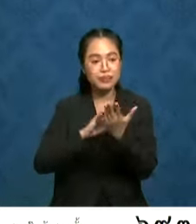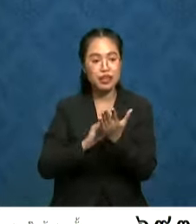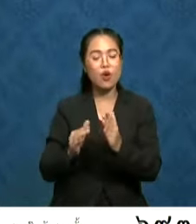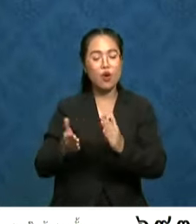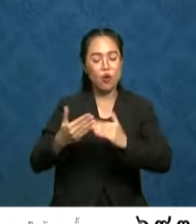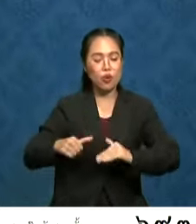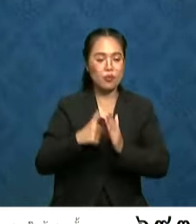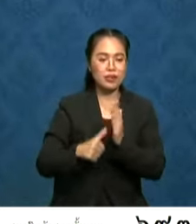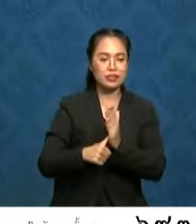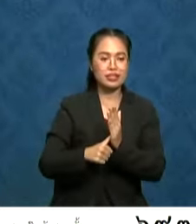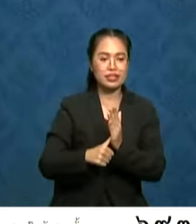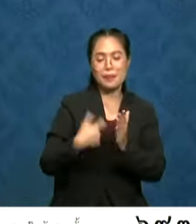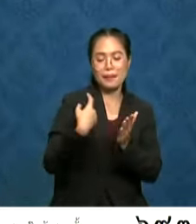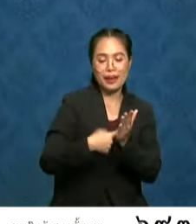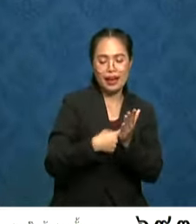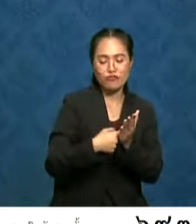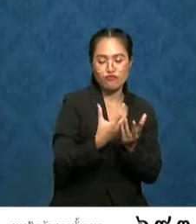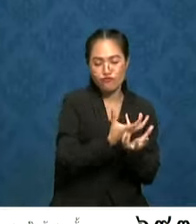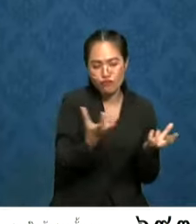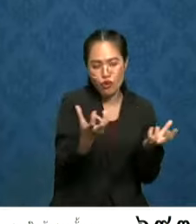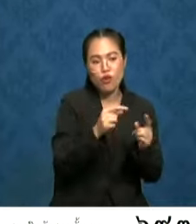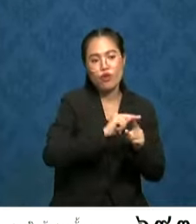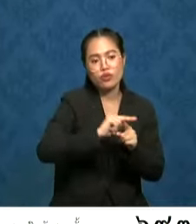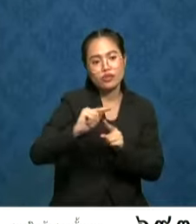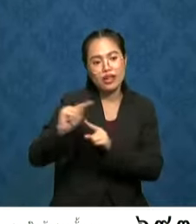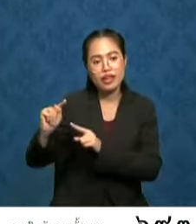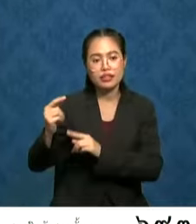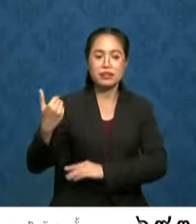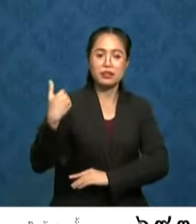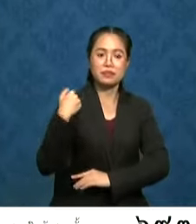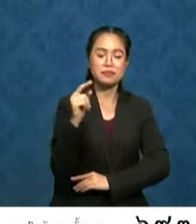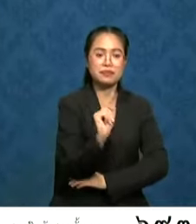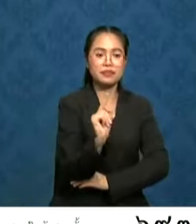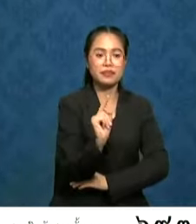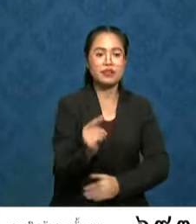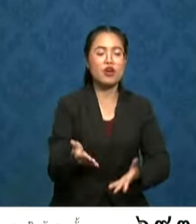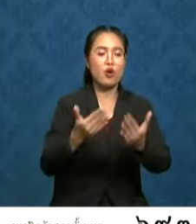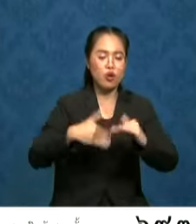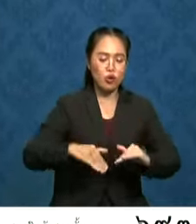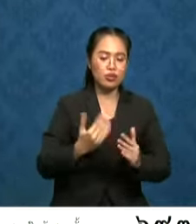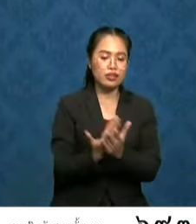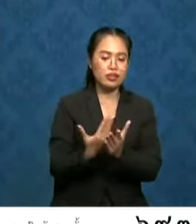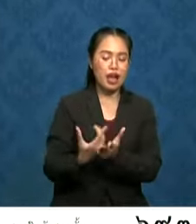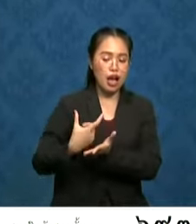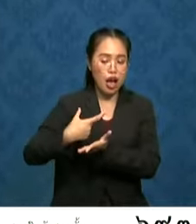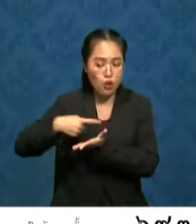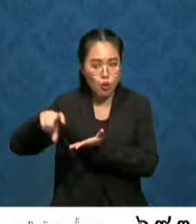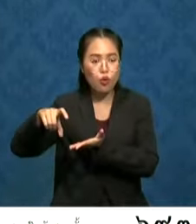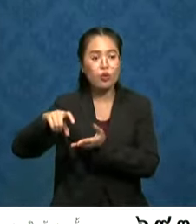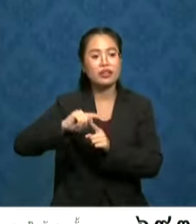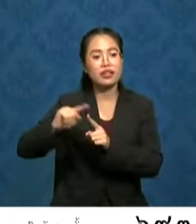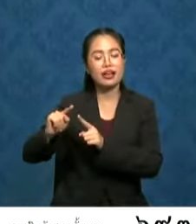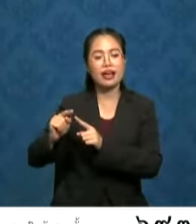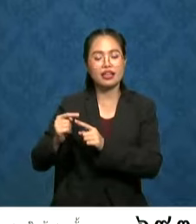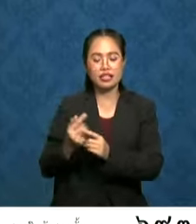ออกมาตรการประกันสินเชื่อ pgpgs 11นะคะเอ่อแล้วก็เป็นการเอ่อลดค่าธรรมเนียมการโอนตั้งแต่บ้านเล็กไปถึงบ้านหรูให้